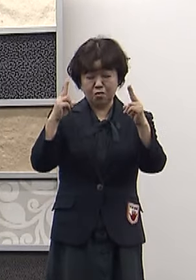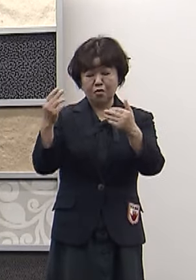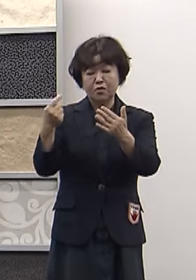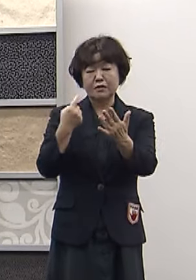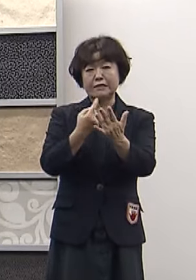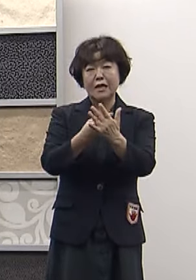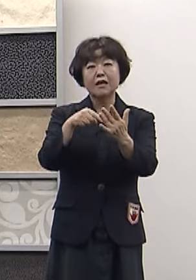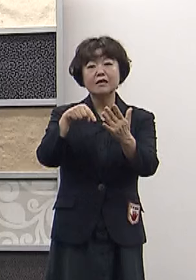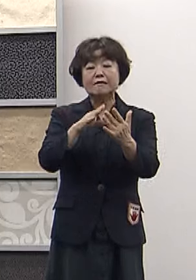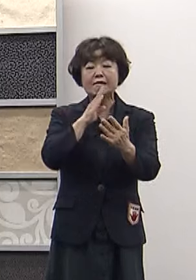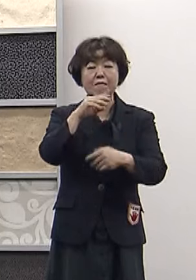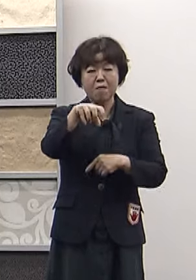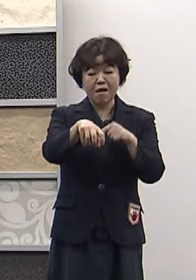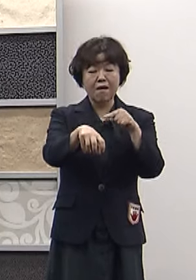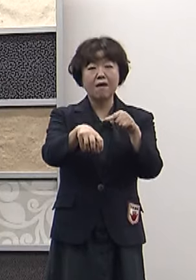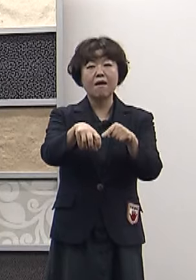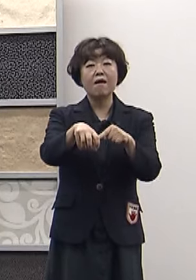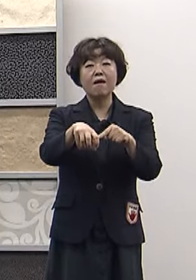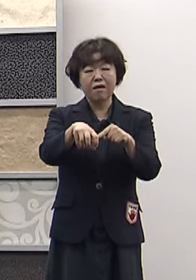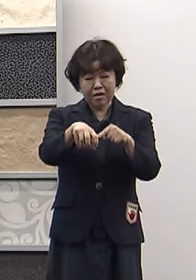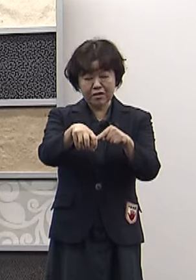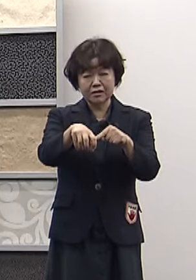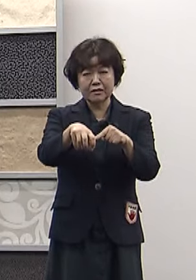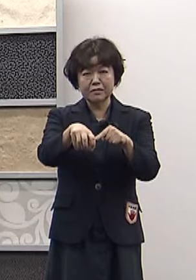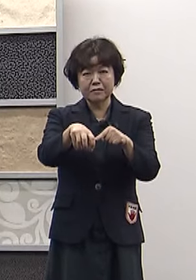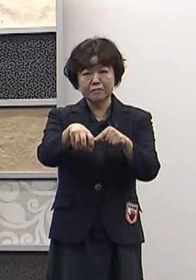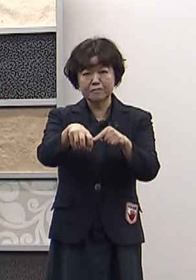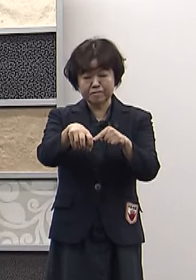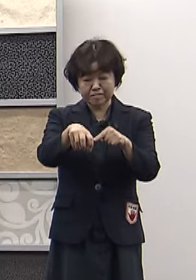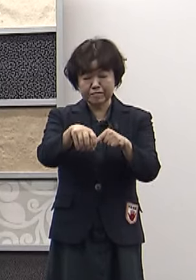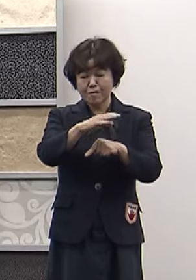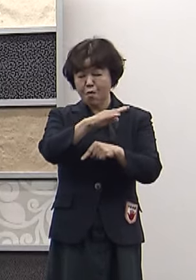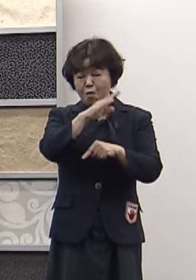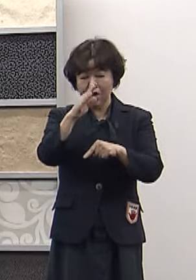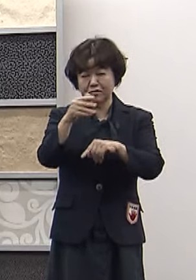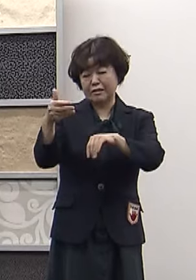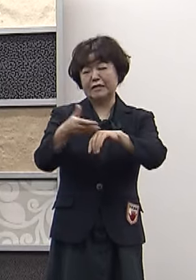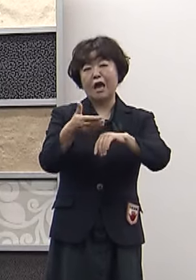際の現場においてより実践的なリハーサルを行いたいと思います。